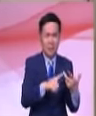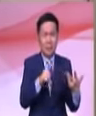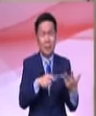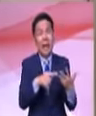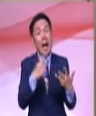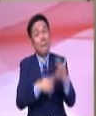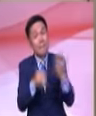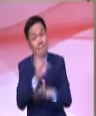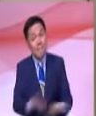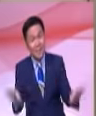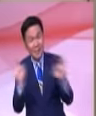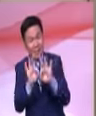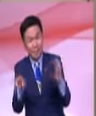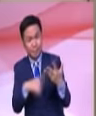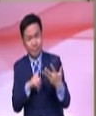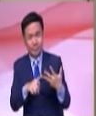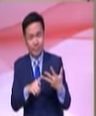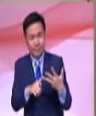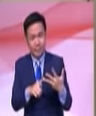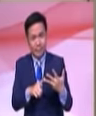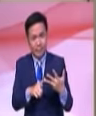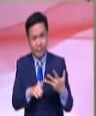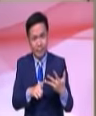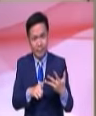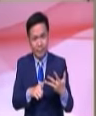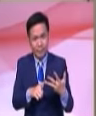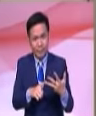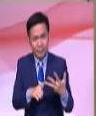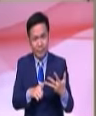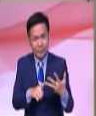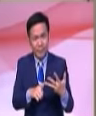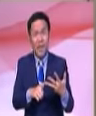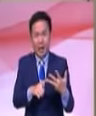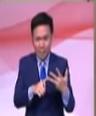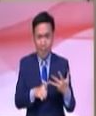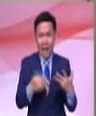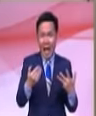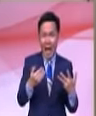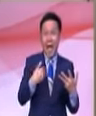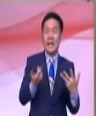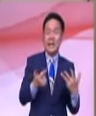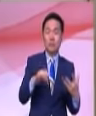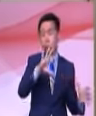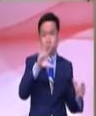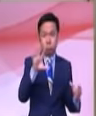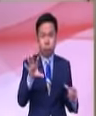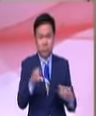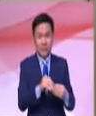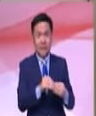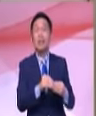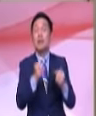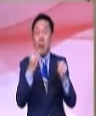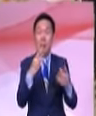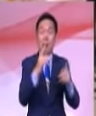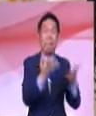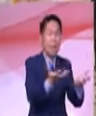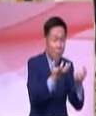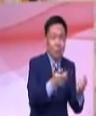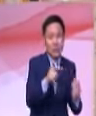saya ia akan membawa kepada mewujudkan apa kita panggil aggregate demand dan juga aggregate supply.